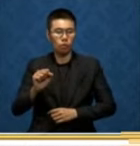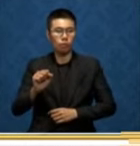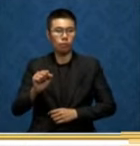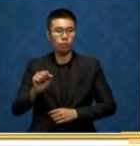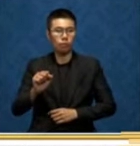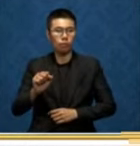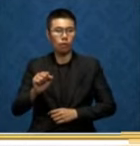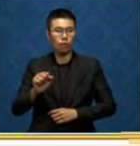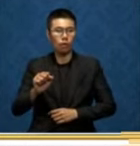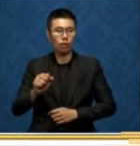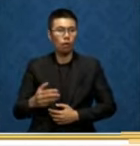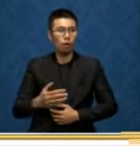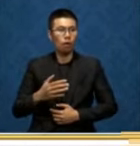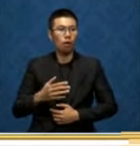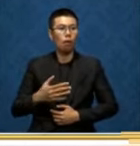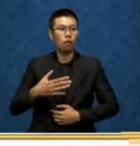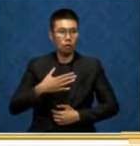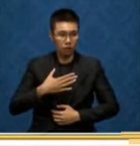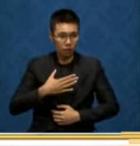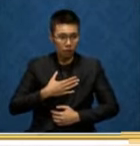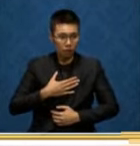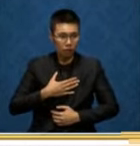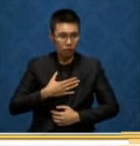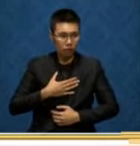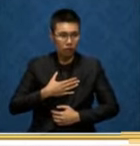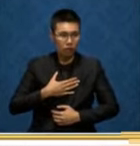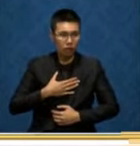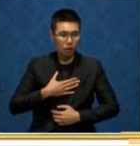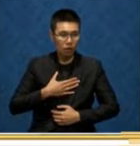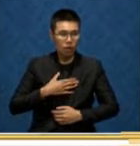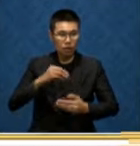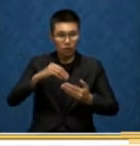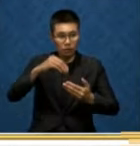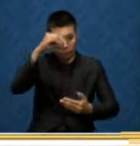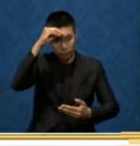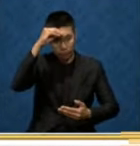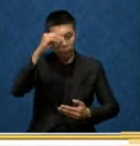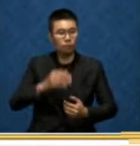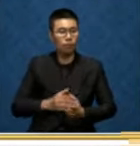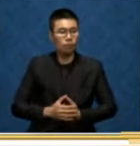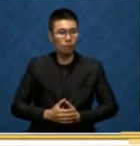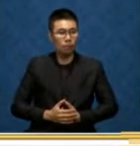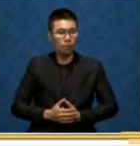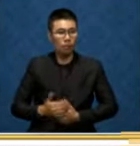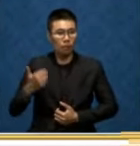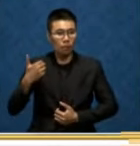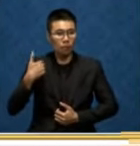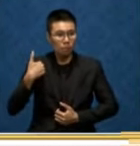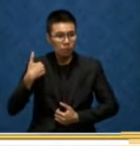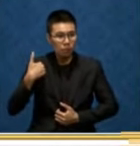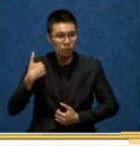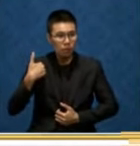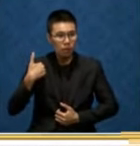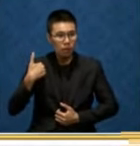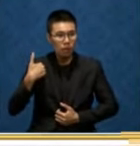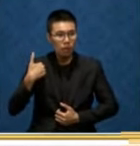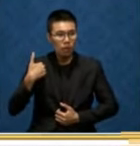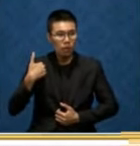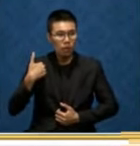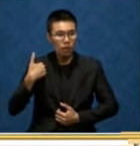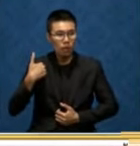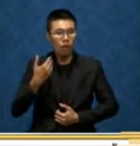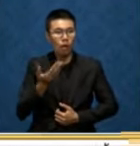Mind Education ซึ่งในภาพเนี่ยนะคะ จะมีมิสเตอร์ฮักเซอร์คิม